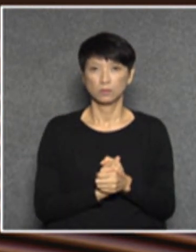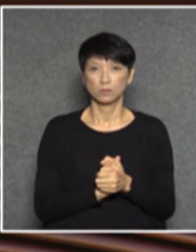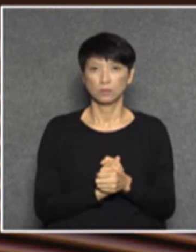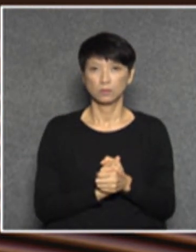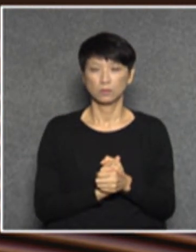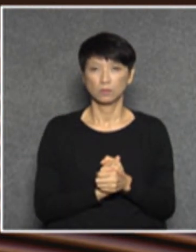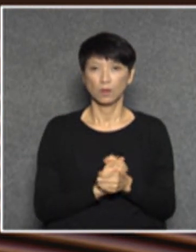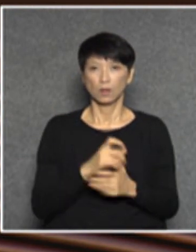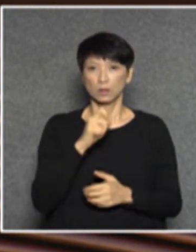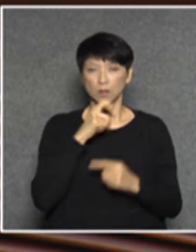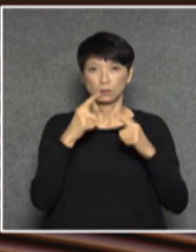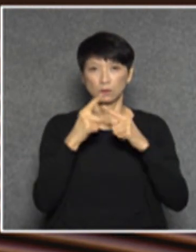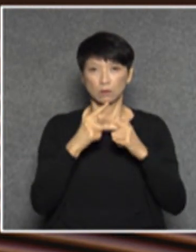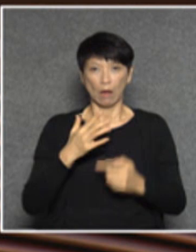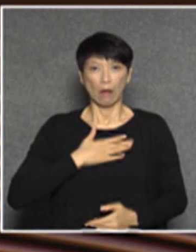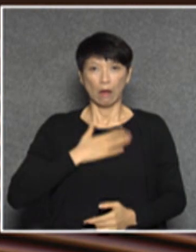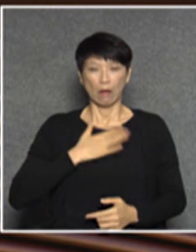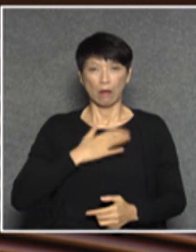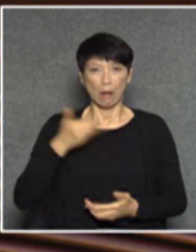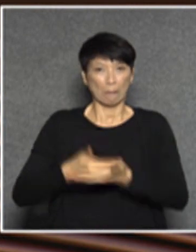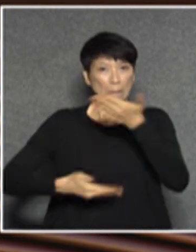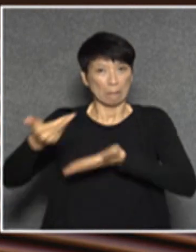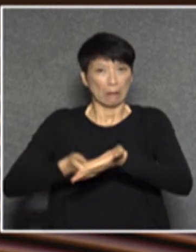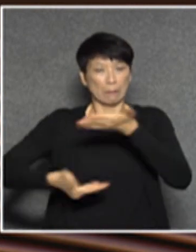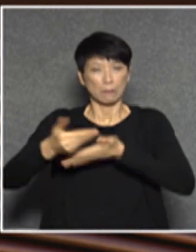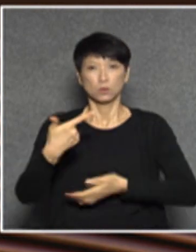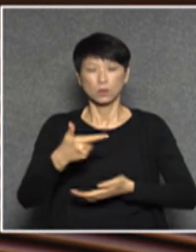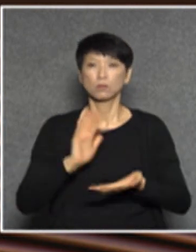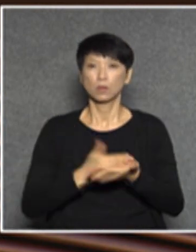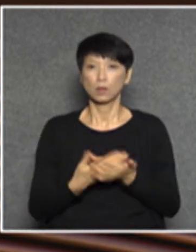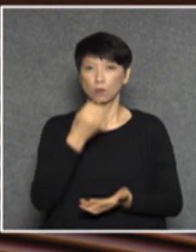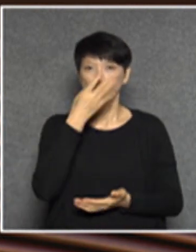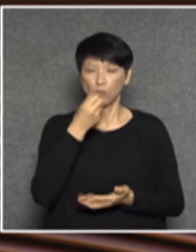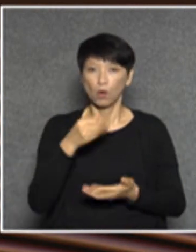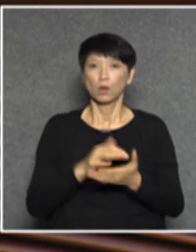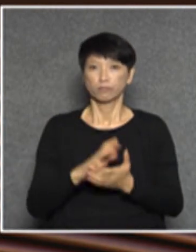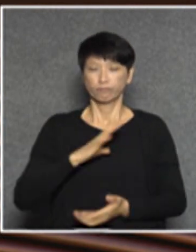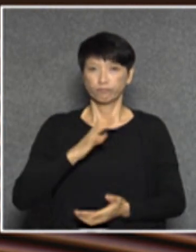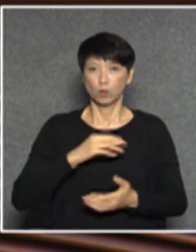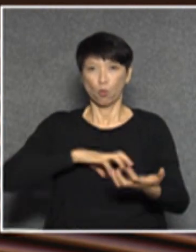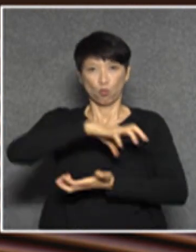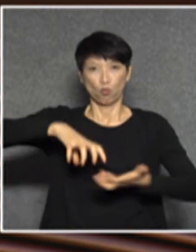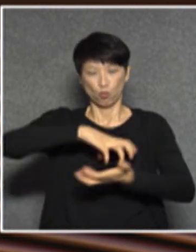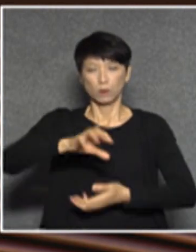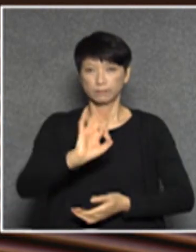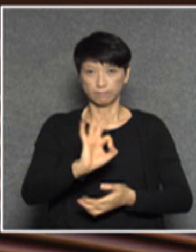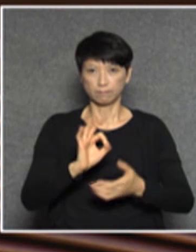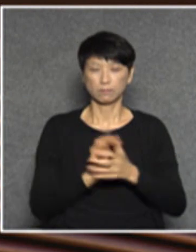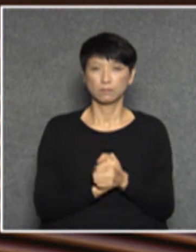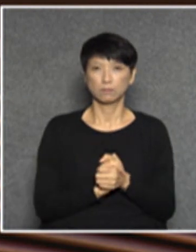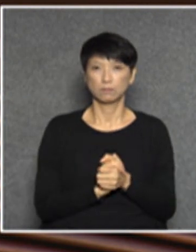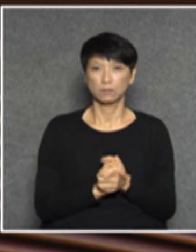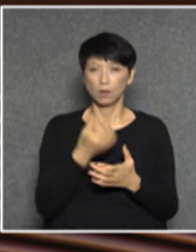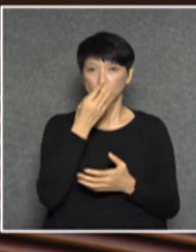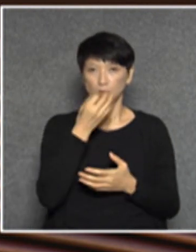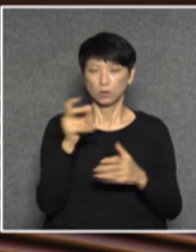一些恐慌性的拋售，但是我們的市場是沒有混亂的，這些是證明了我們市場質素的優